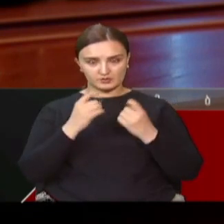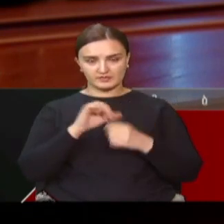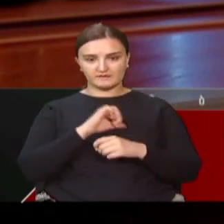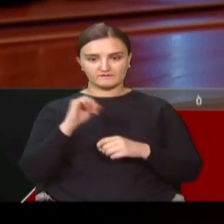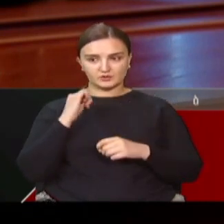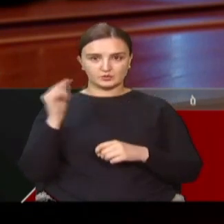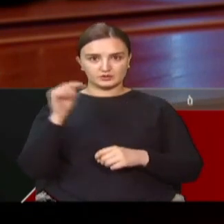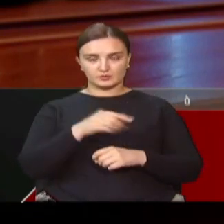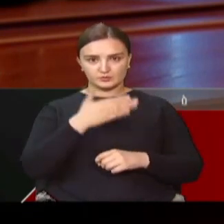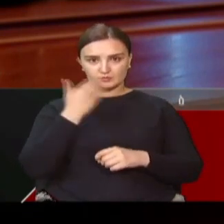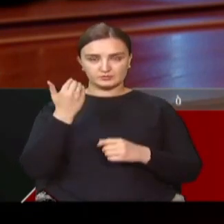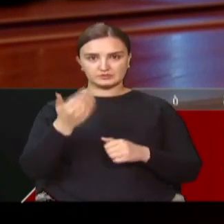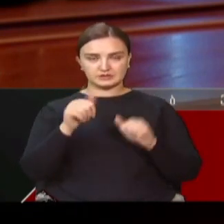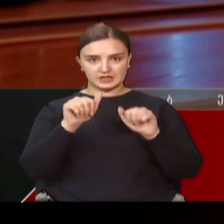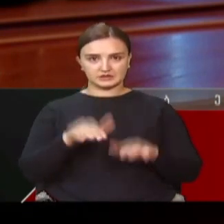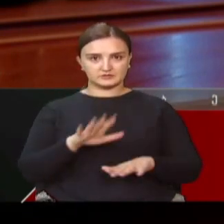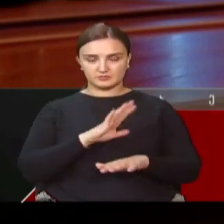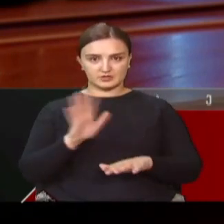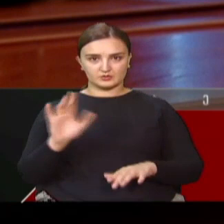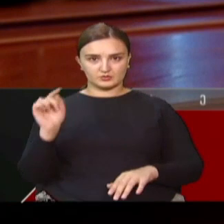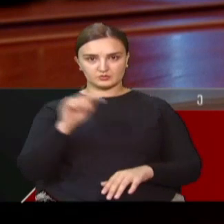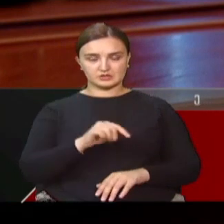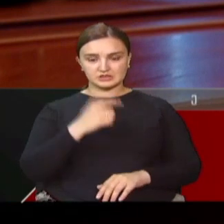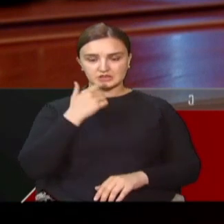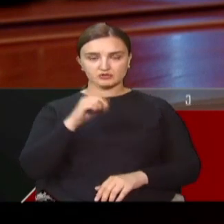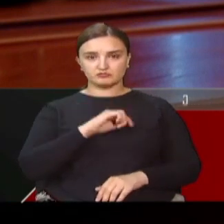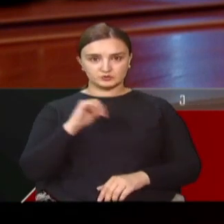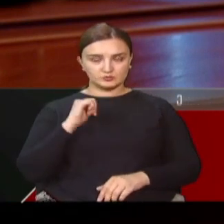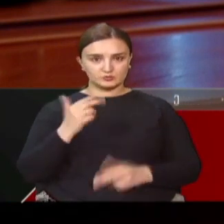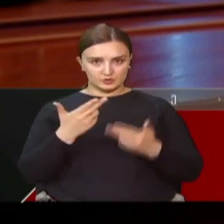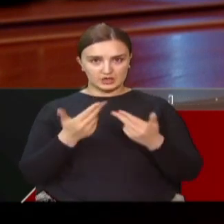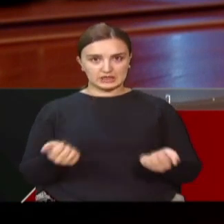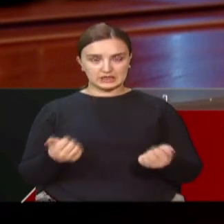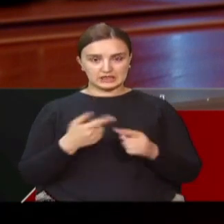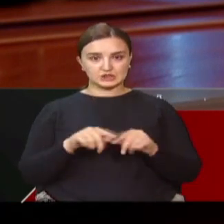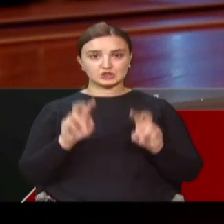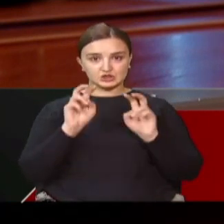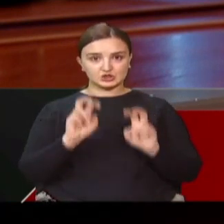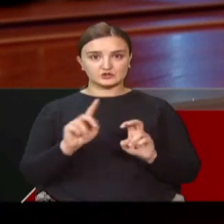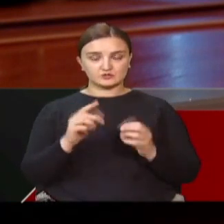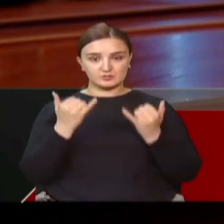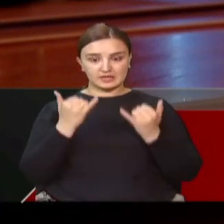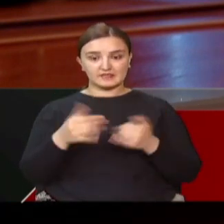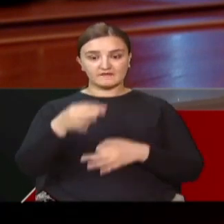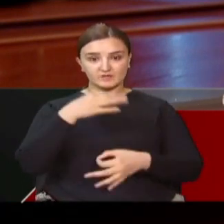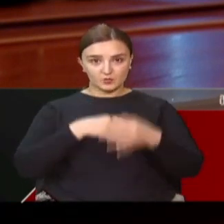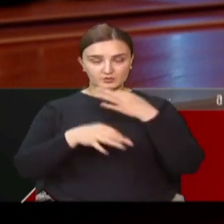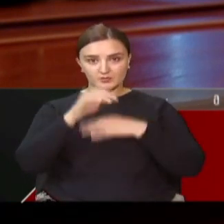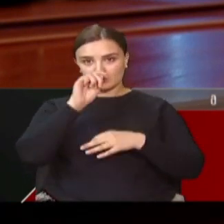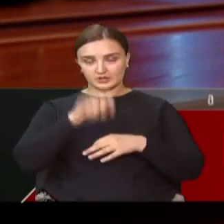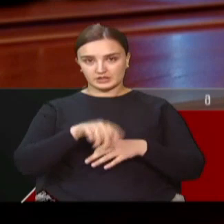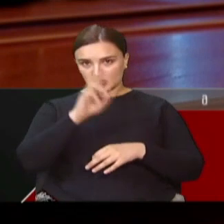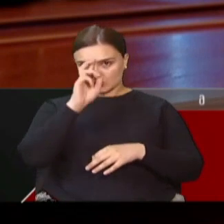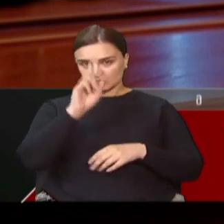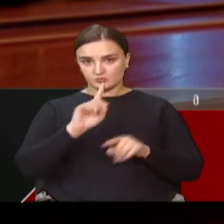titon ar chemovida da misi gadatsqvetileba ar iqo ak chemosula. Titon saakashvilma ko aghiara es. Ეს ნიშნავს ზუსტად იმას, რომ ეხლა გვეუბნება უკრაინის